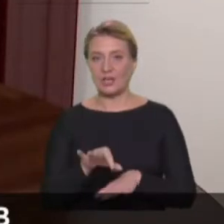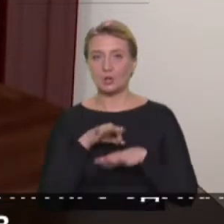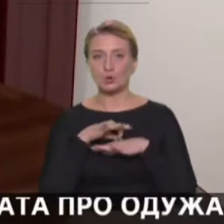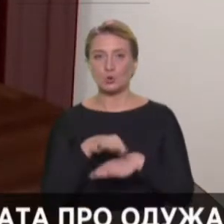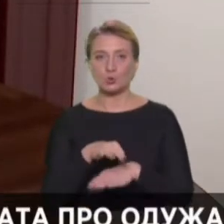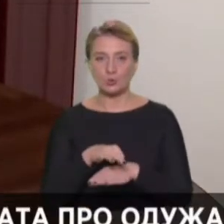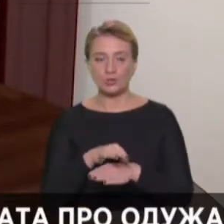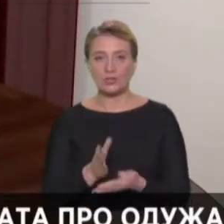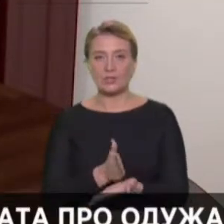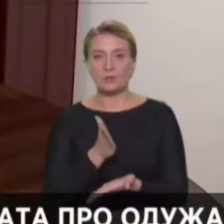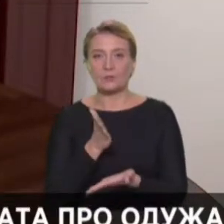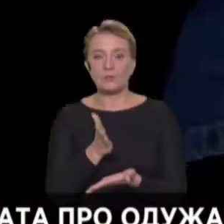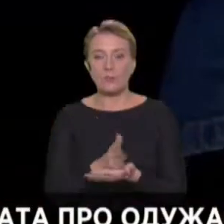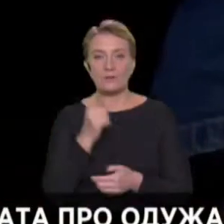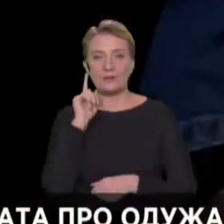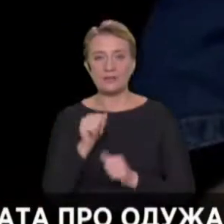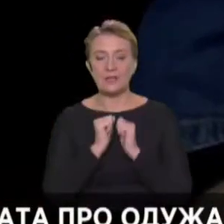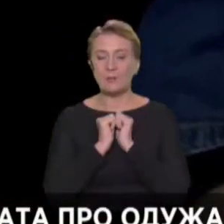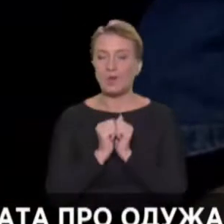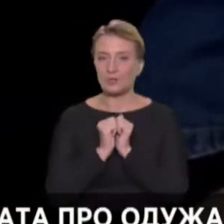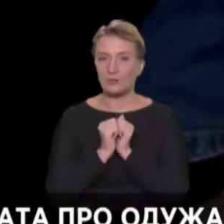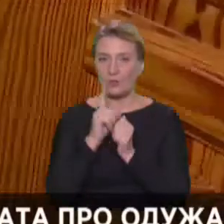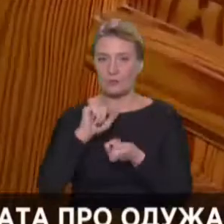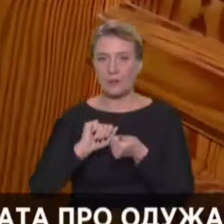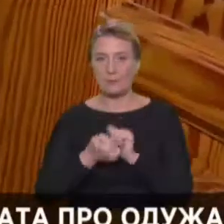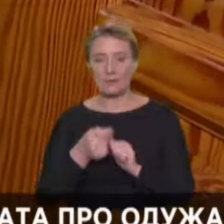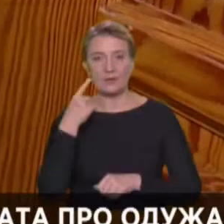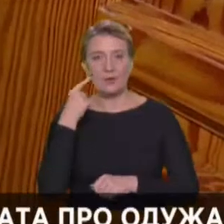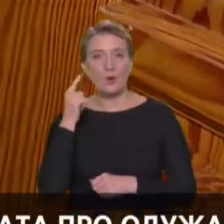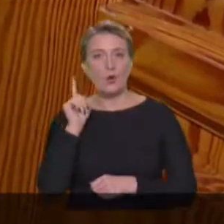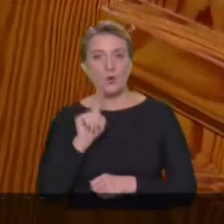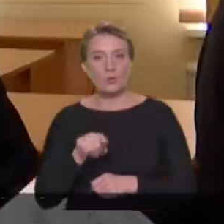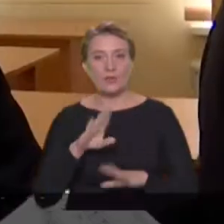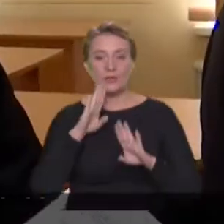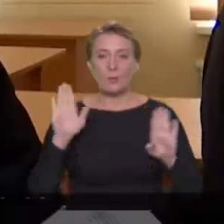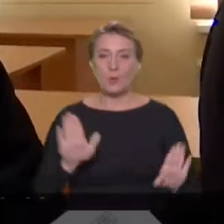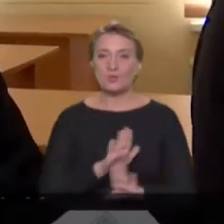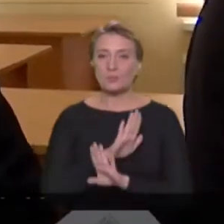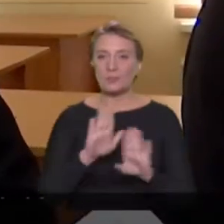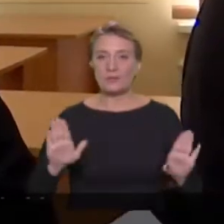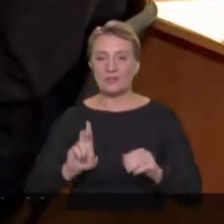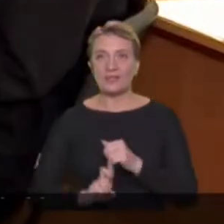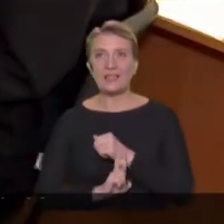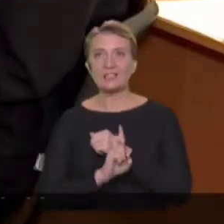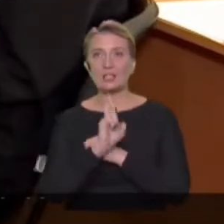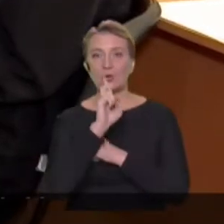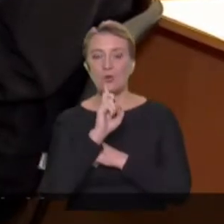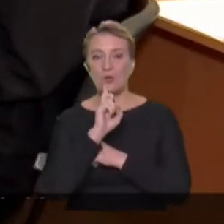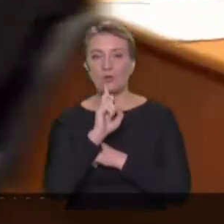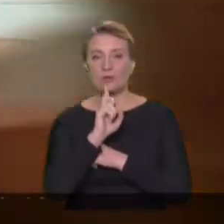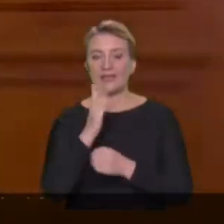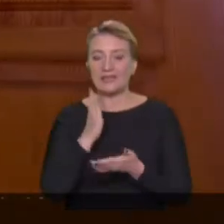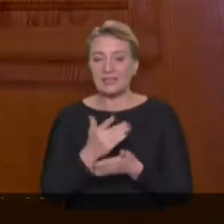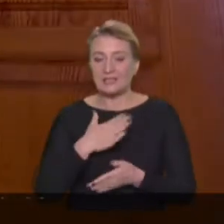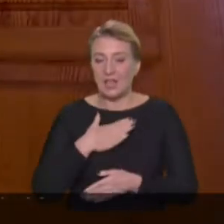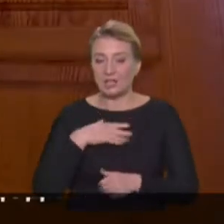знати цілу низку молитов на пам'ять, вміти проспівати церковну пісню, тобто є вже наші такі внутрішні